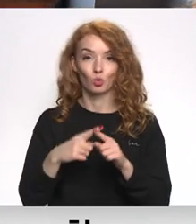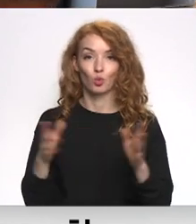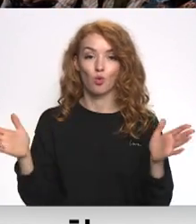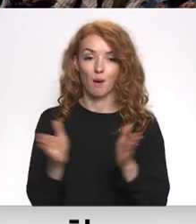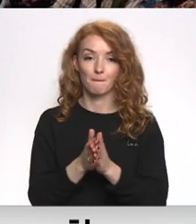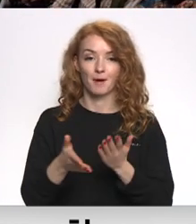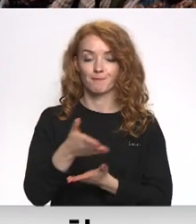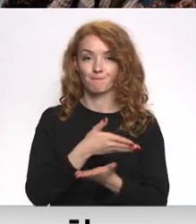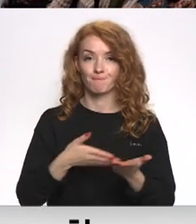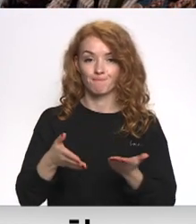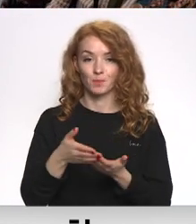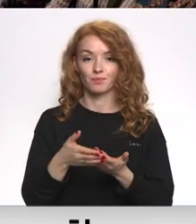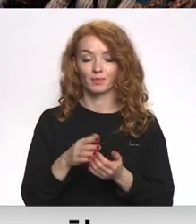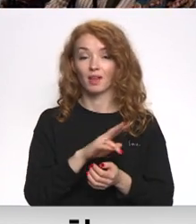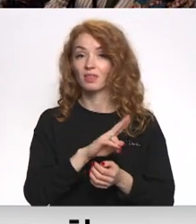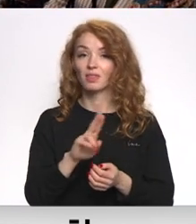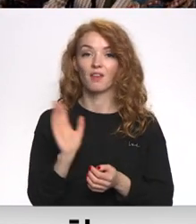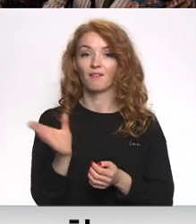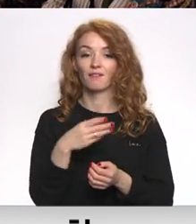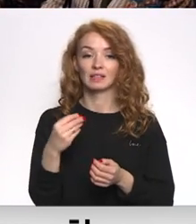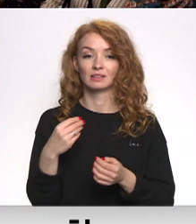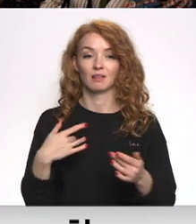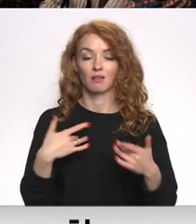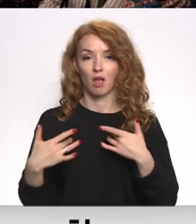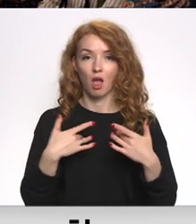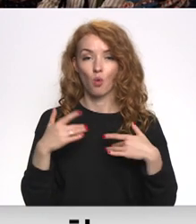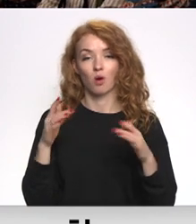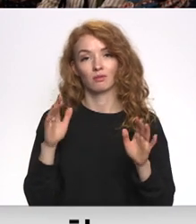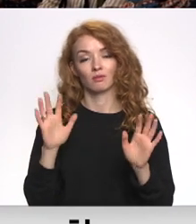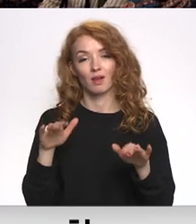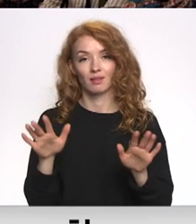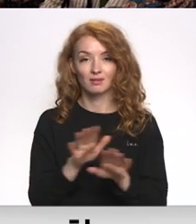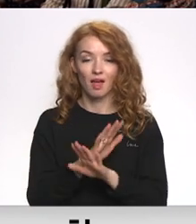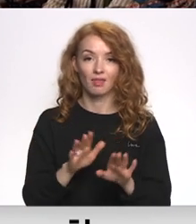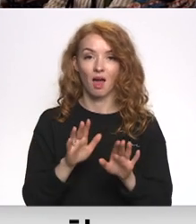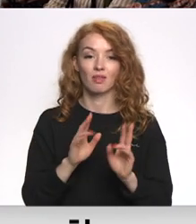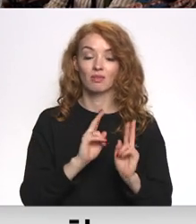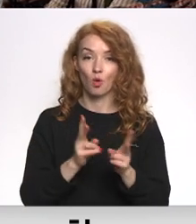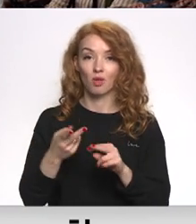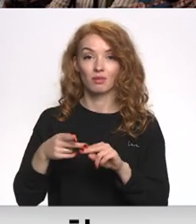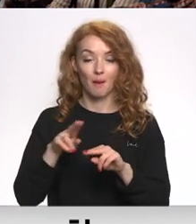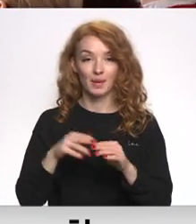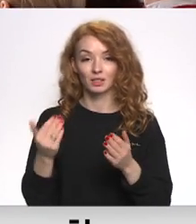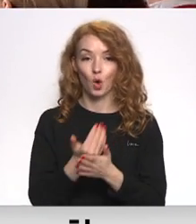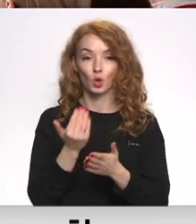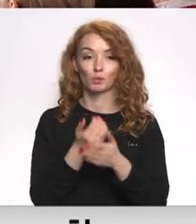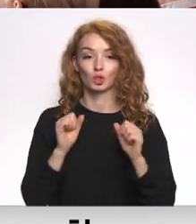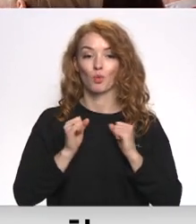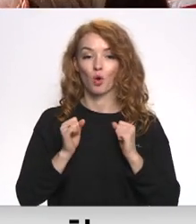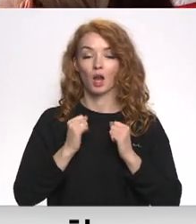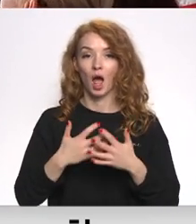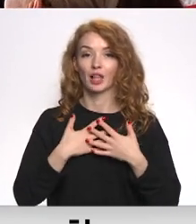kopā. Ne visi var spēlēt teātri, dziedāt vai dejot. Tādēļ jaunums ir sporta